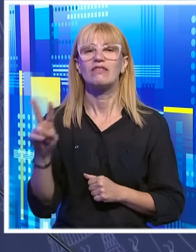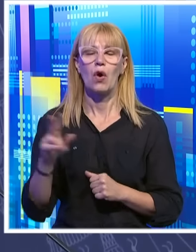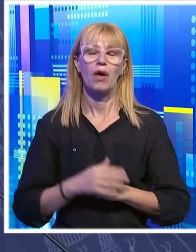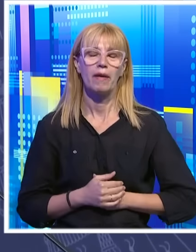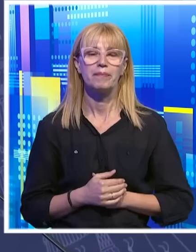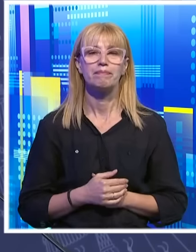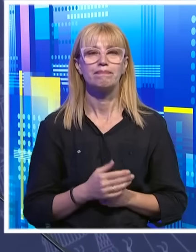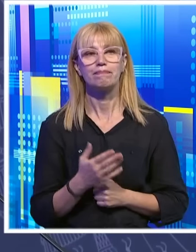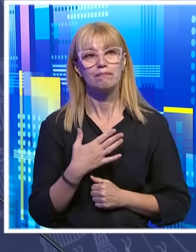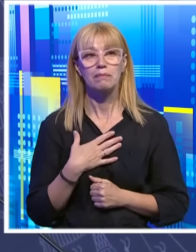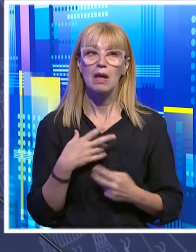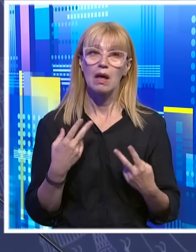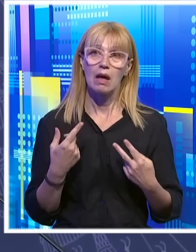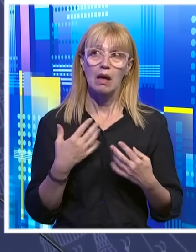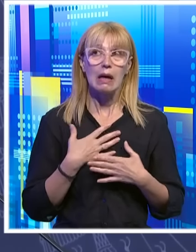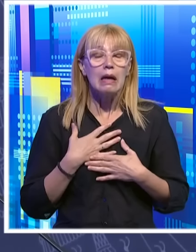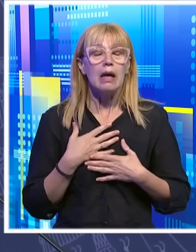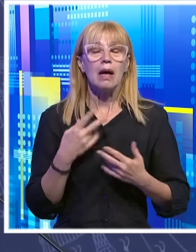plaši me da bi pre toga moglo da dođe